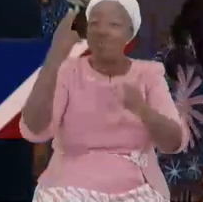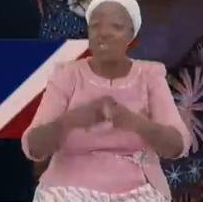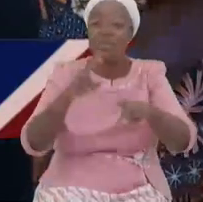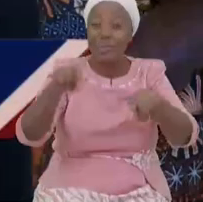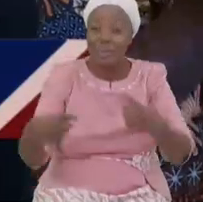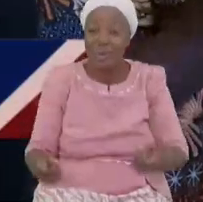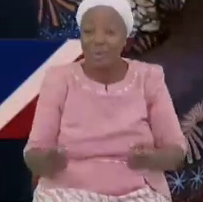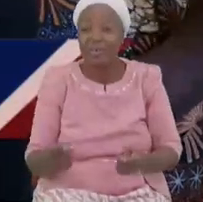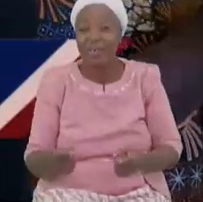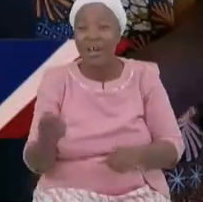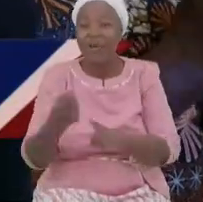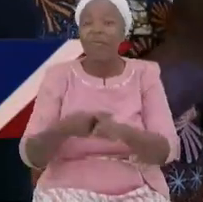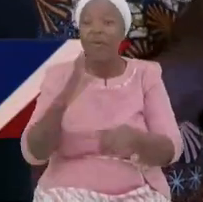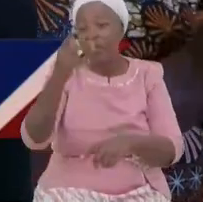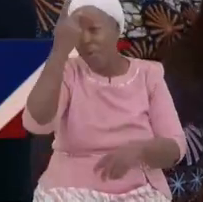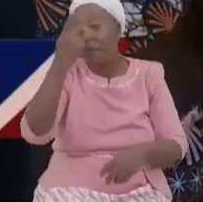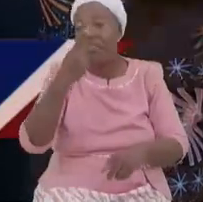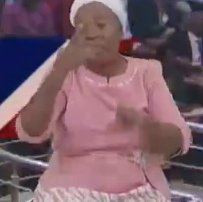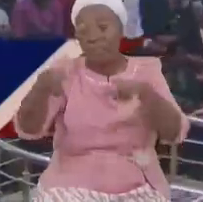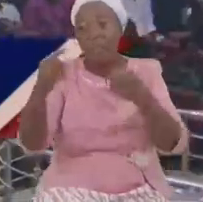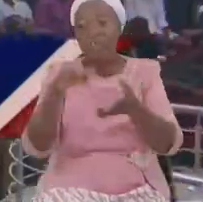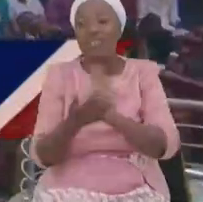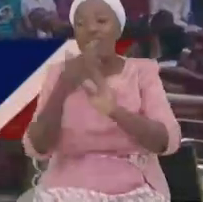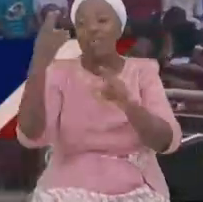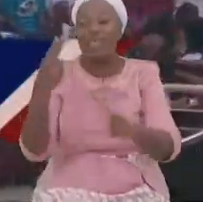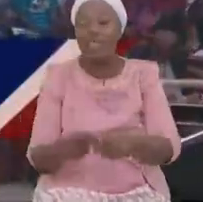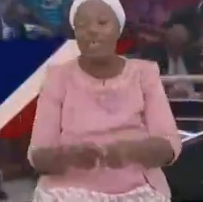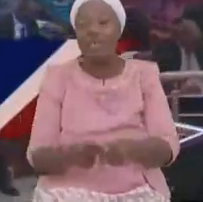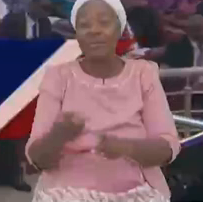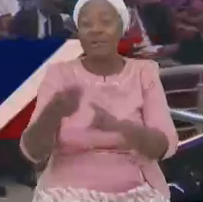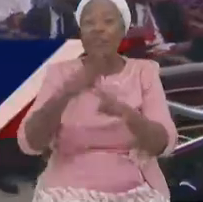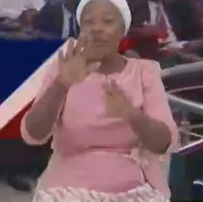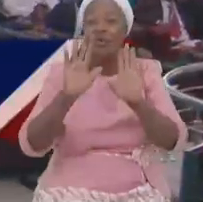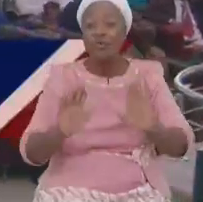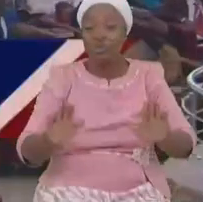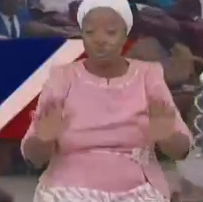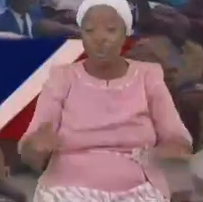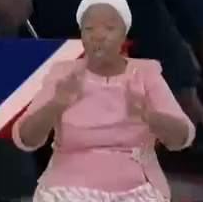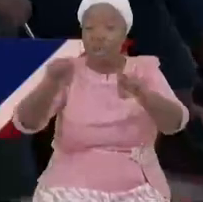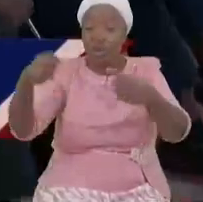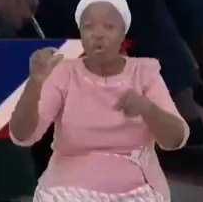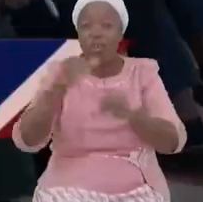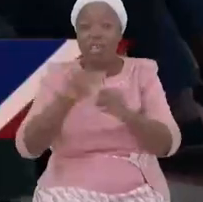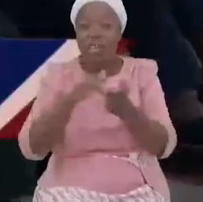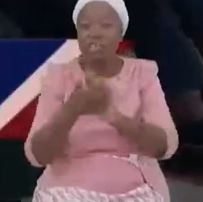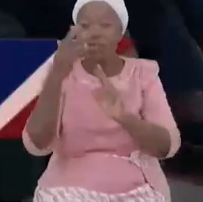de tes parents, parti de la vie de tes enfants, parti.